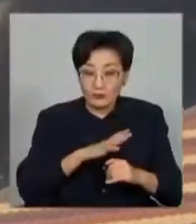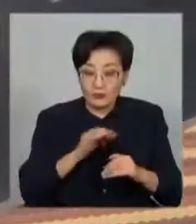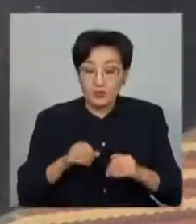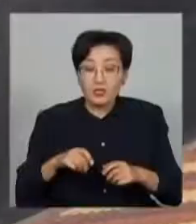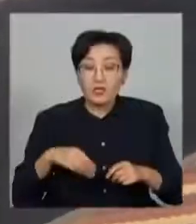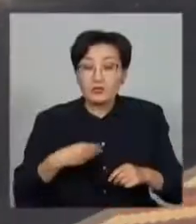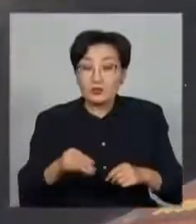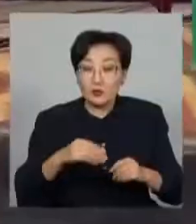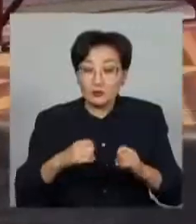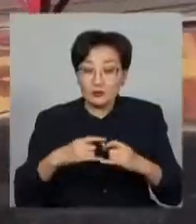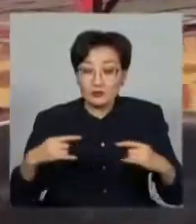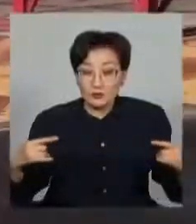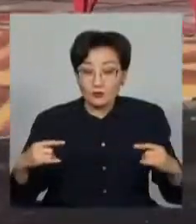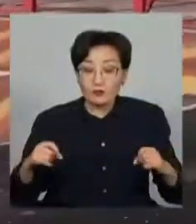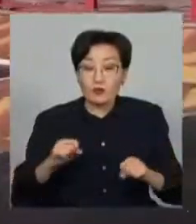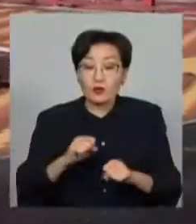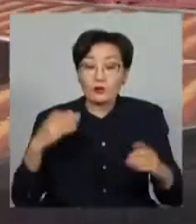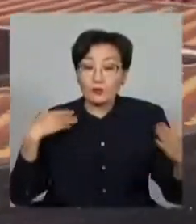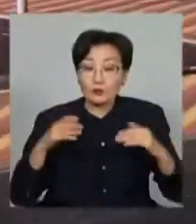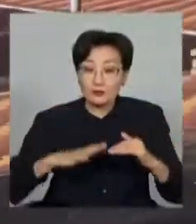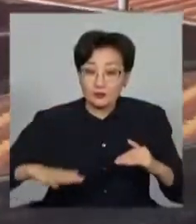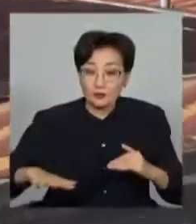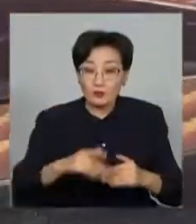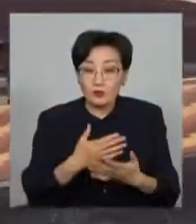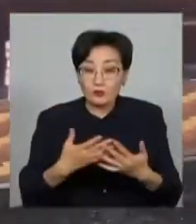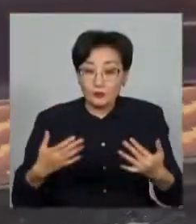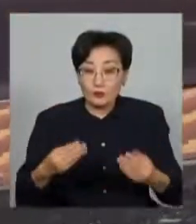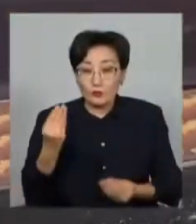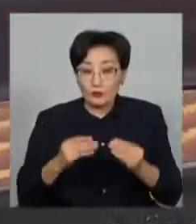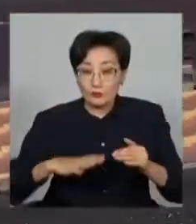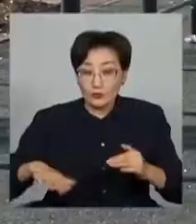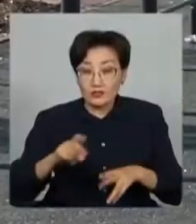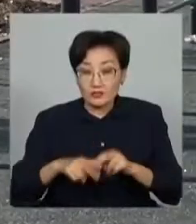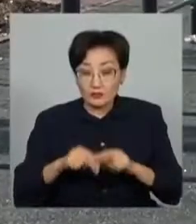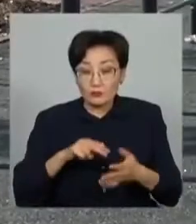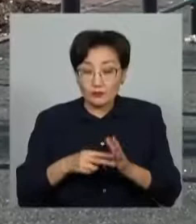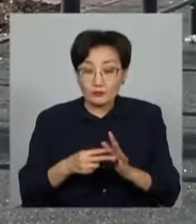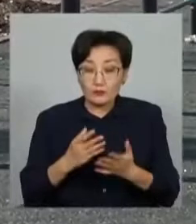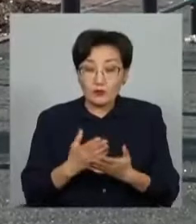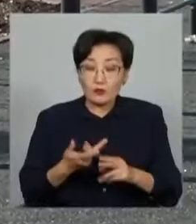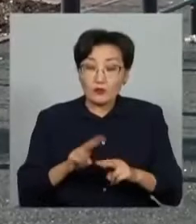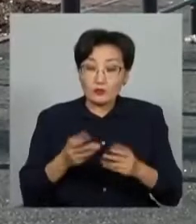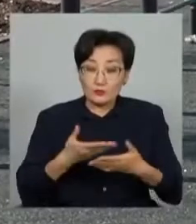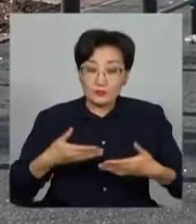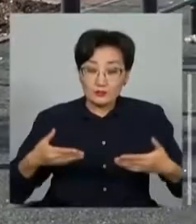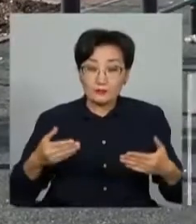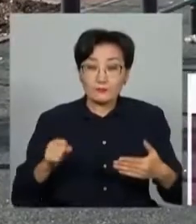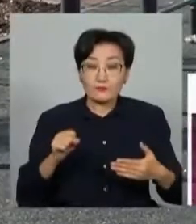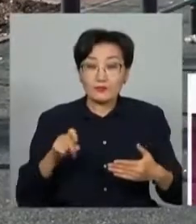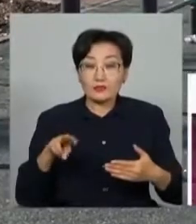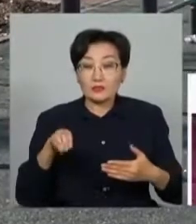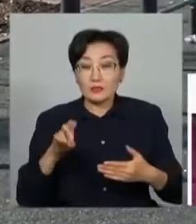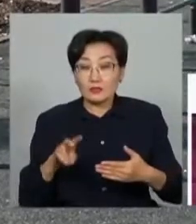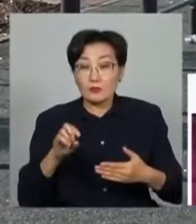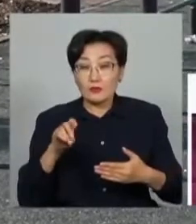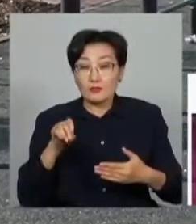теннис үстелдерін қою, воркаут аймақ пен түрлі алаң ұйымдастыру қарастырылған. Осы біздің Алтын Бесік шағын